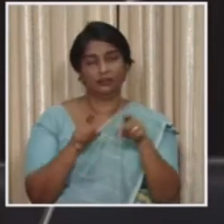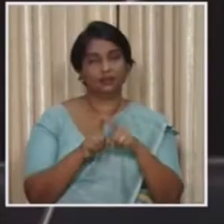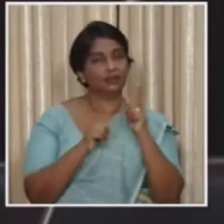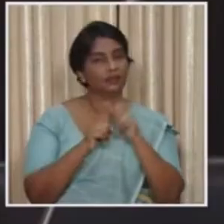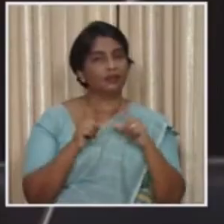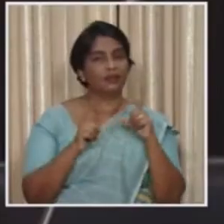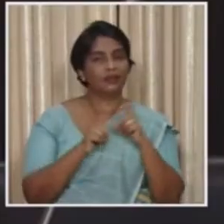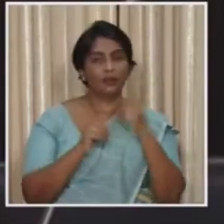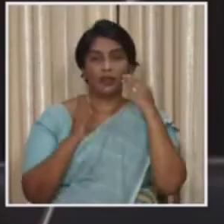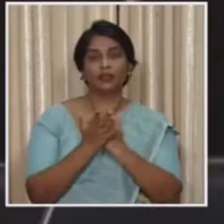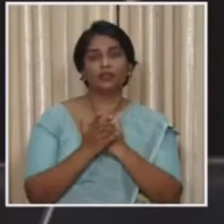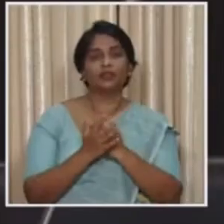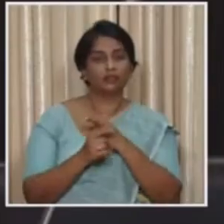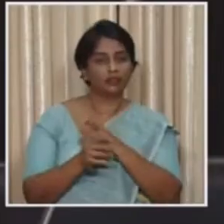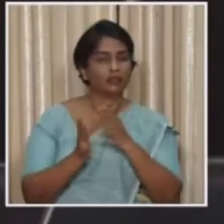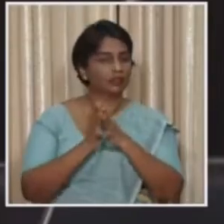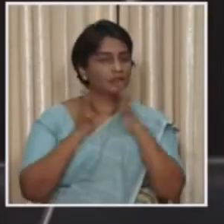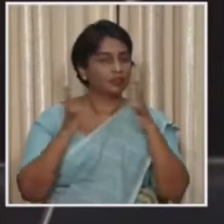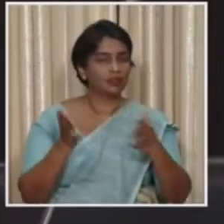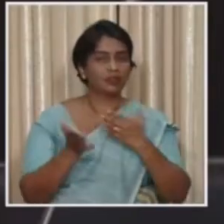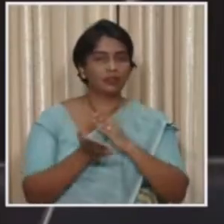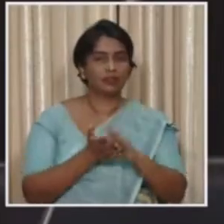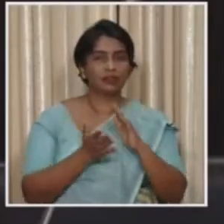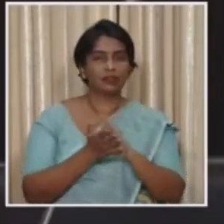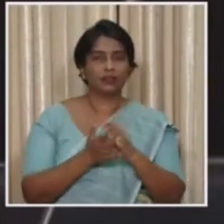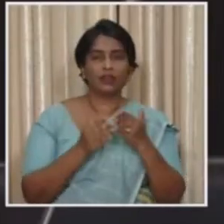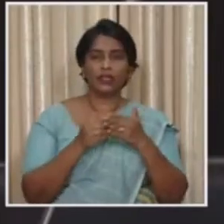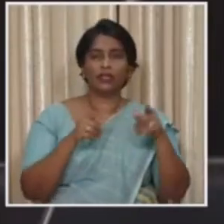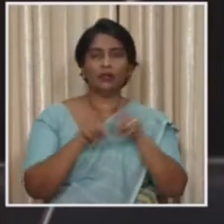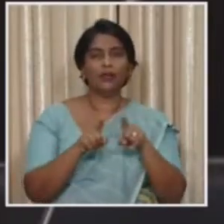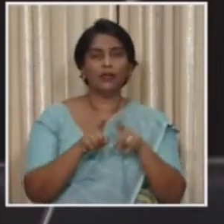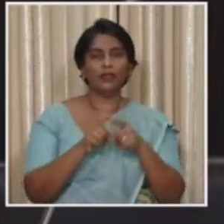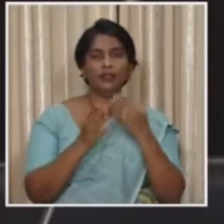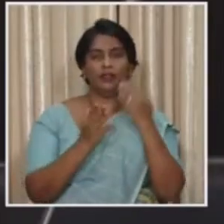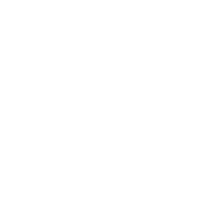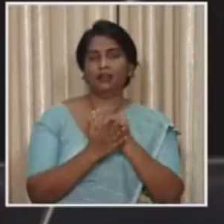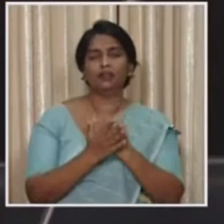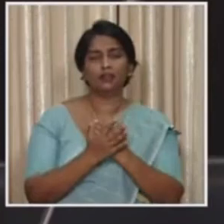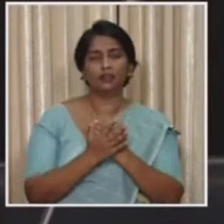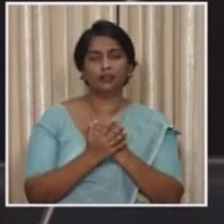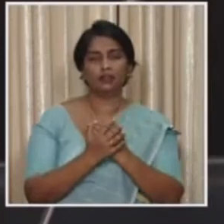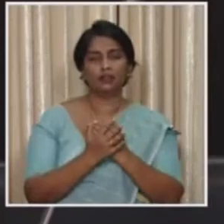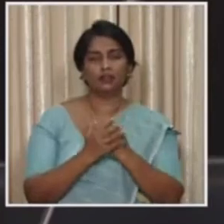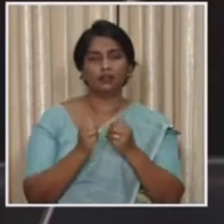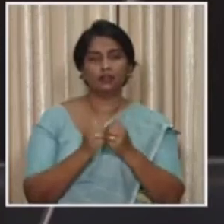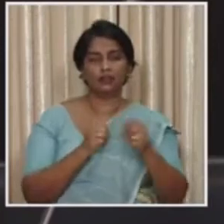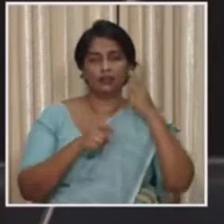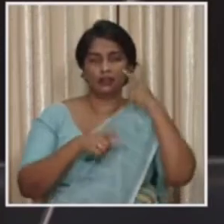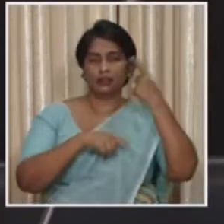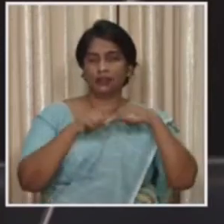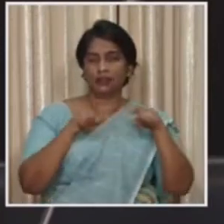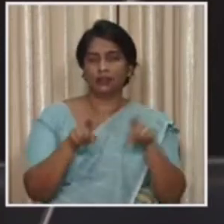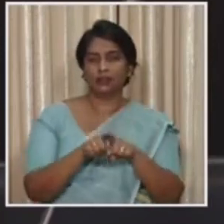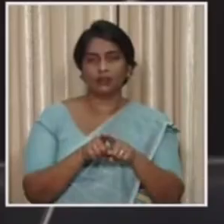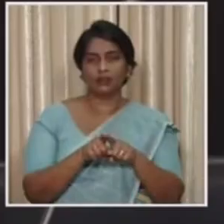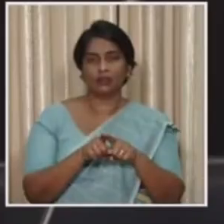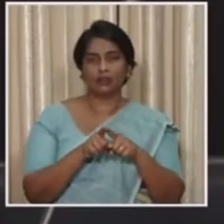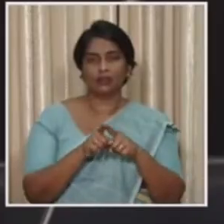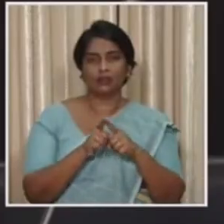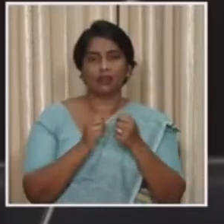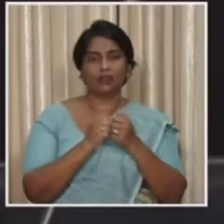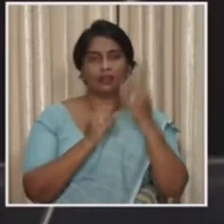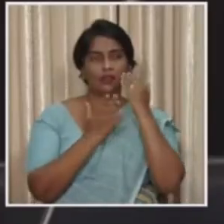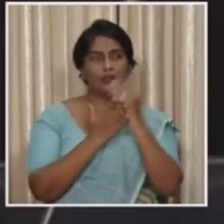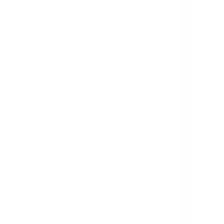ஒருவர் தான் ரெஜினால் குரே அவர்கள் அவருடைய இழப்பு எம்மை பொறுத்தவரையிலே எமக்கு வேதனை அளித்தது எனவே ரெஜினால் குரே அவர்களுடைய மனைவி